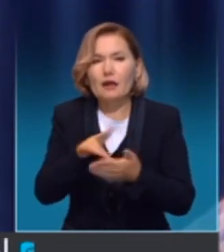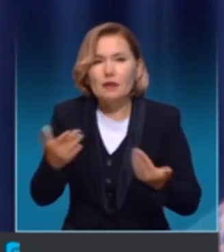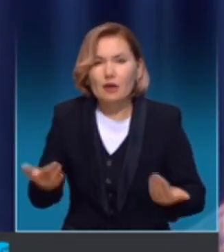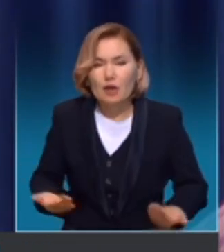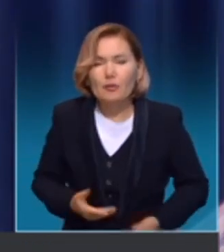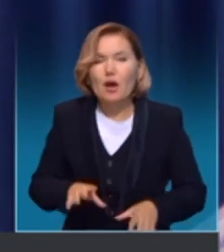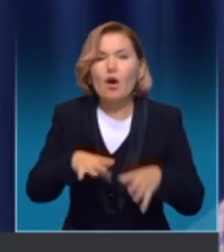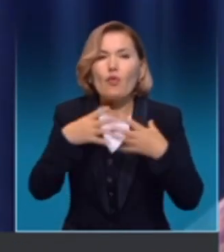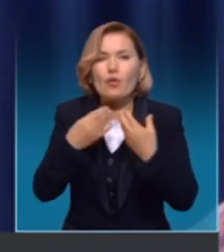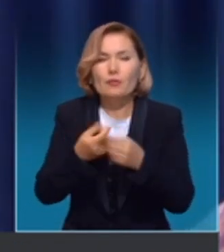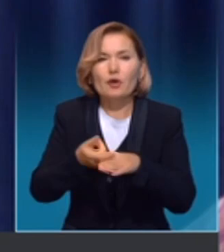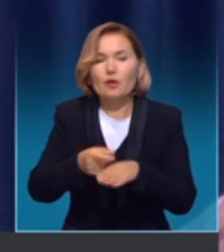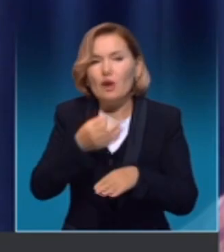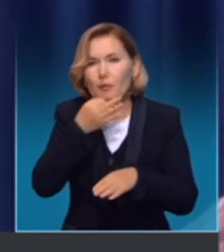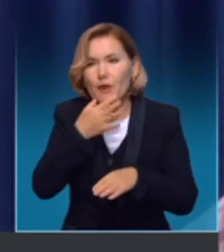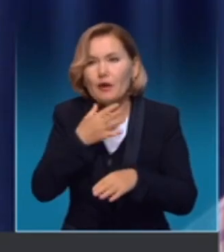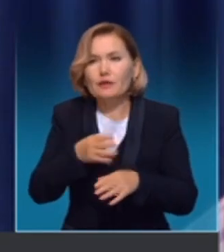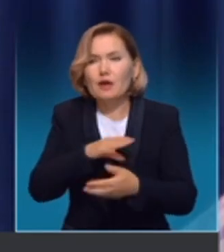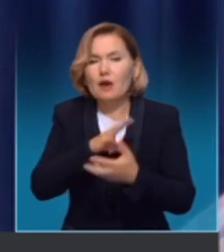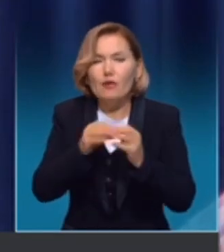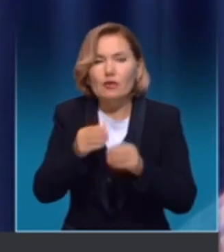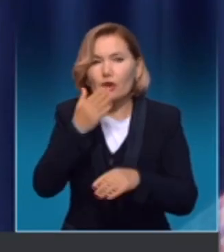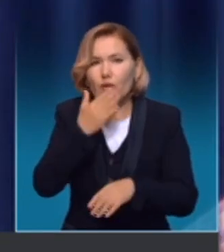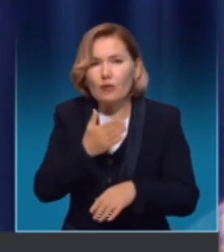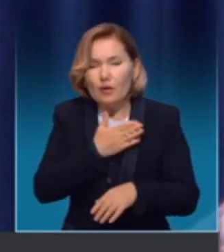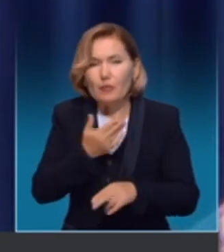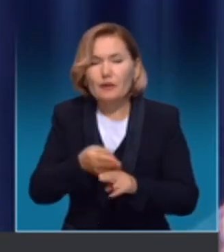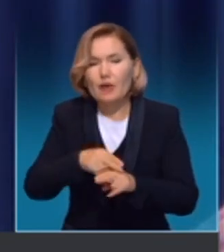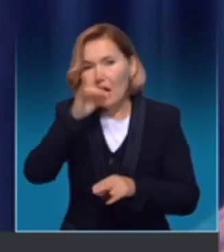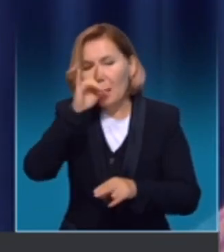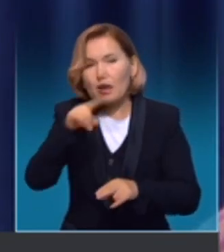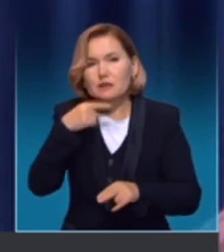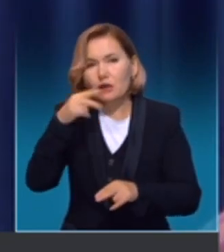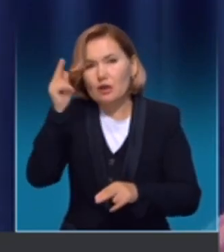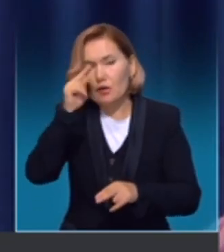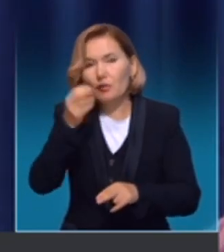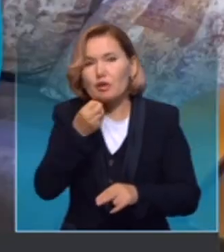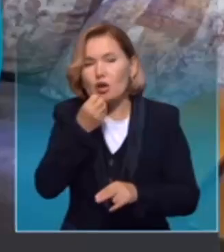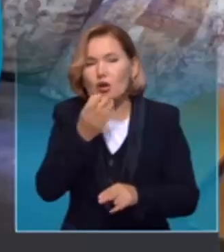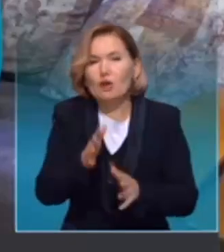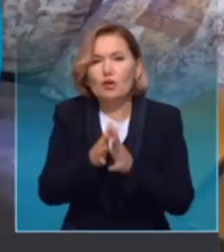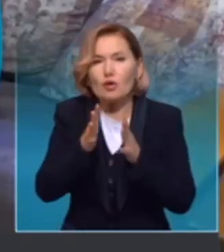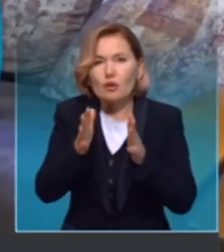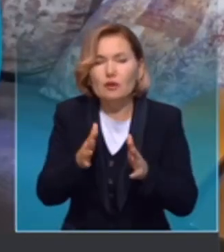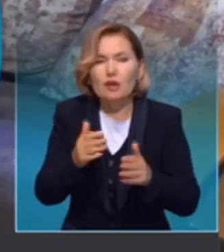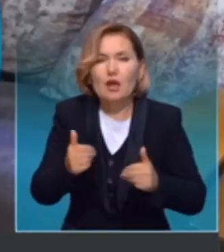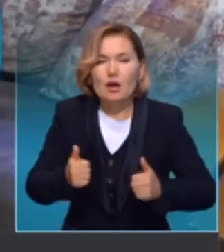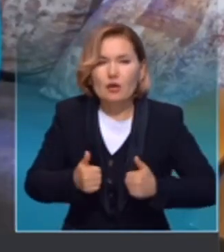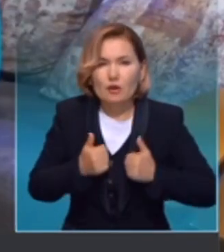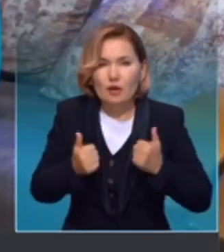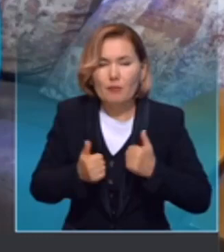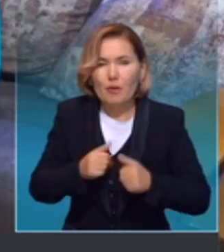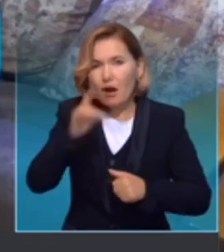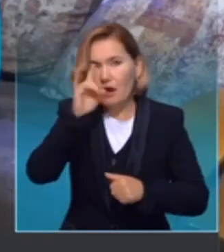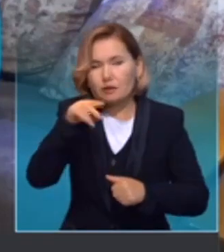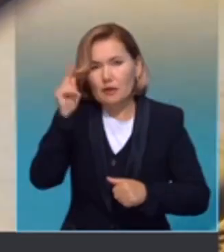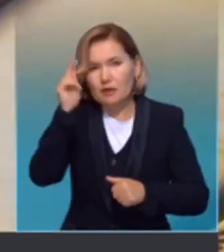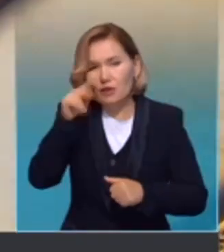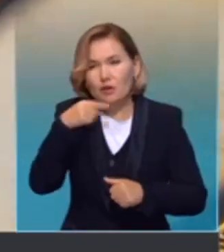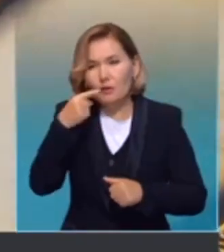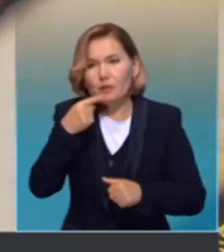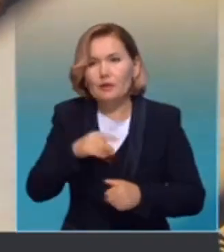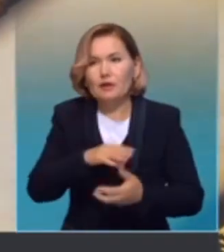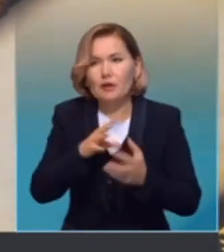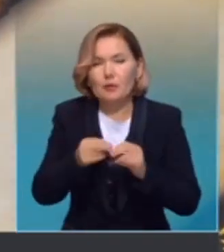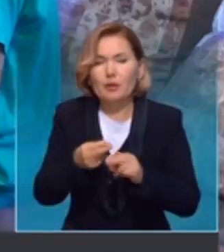отбасы бірден ұнады. Келесіп бірден бауыр басып кеттім. Бұл қазақ тілін үйренуге жақсы мүмкіндік. Балалар, біз сендермен Қазақ хандығы